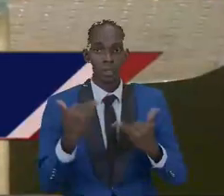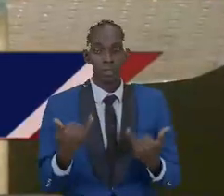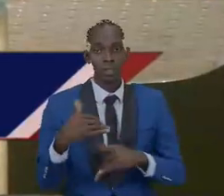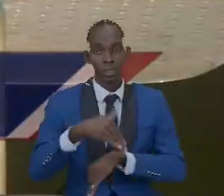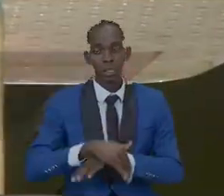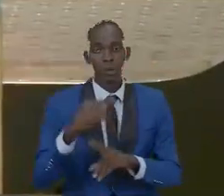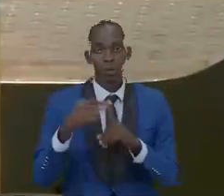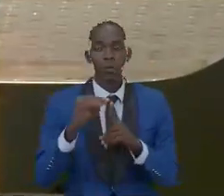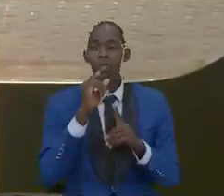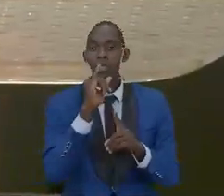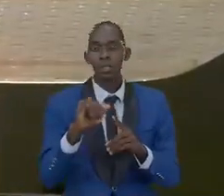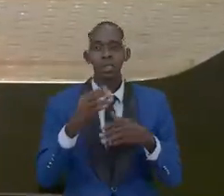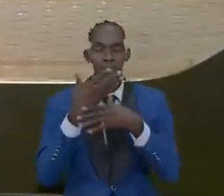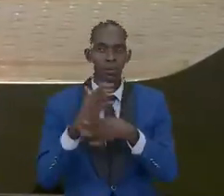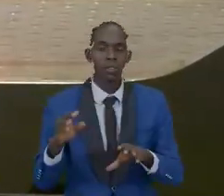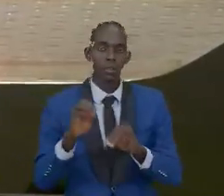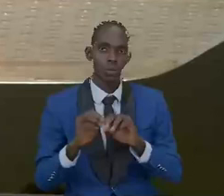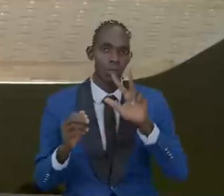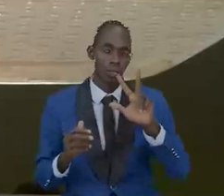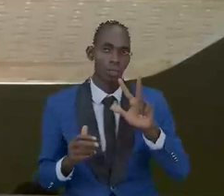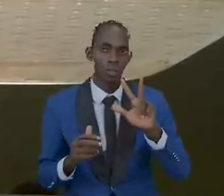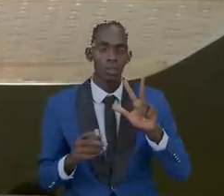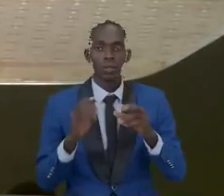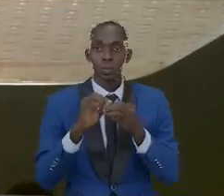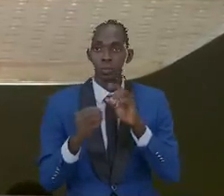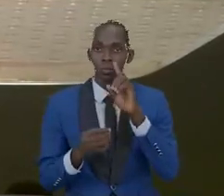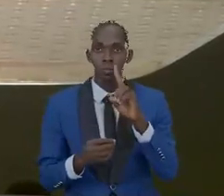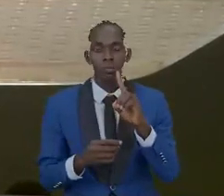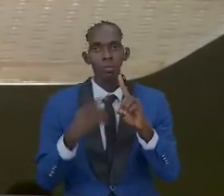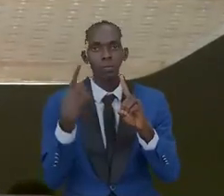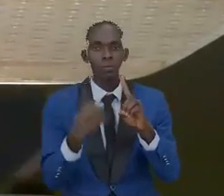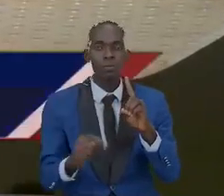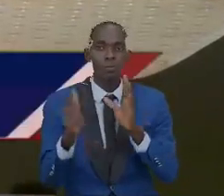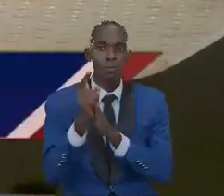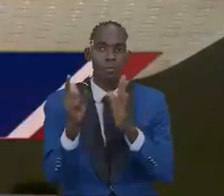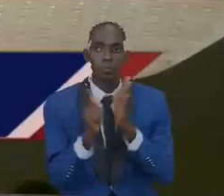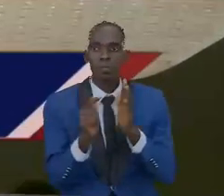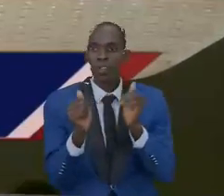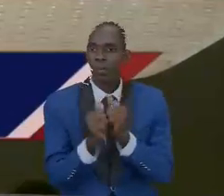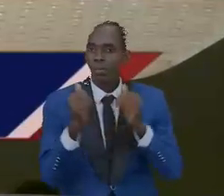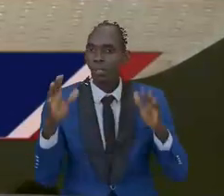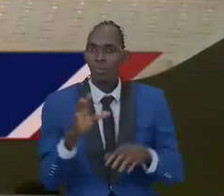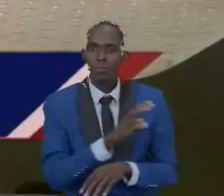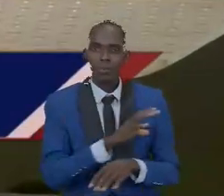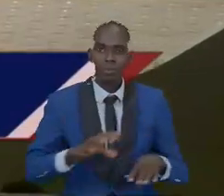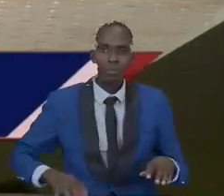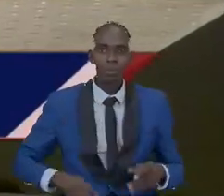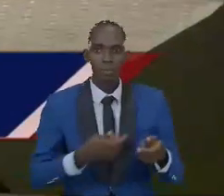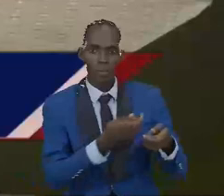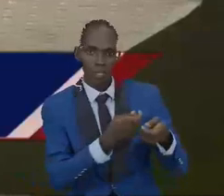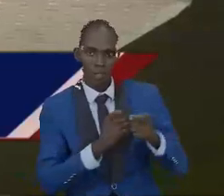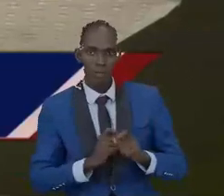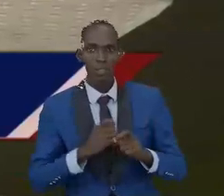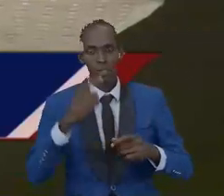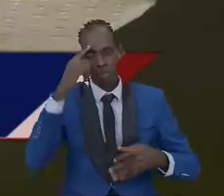Sauveur nous voyons le message en trois parties ce soir premièrement la loi sans Christ attire